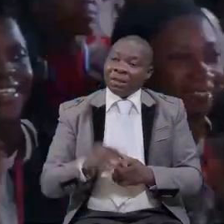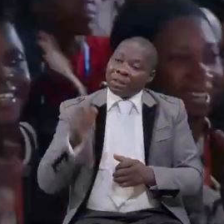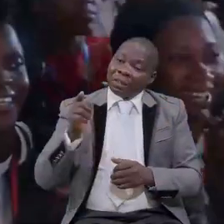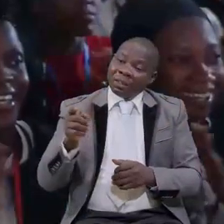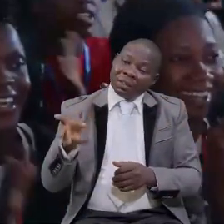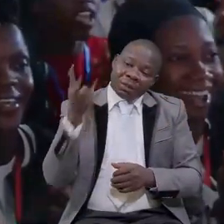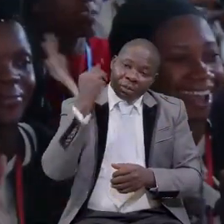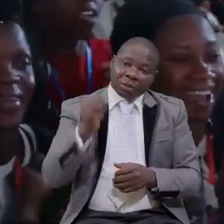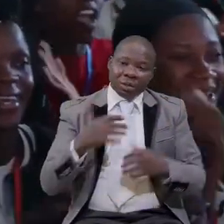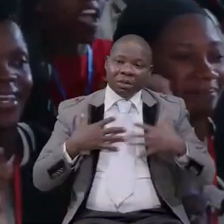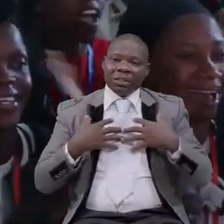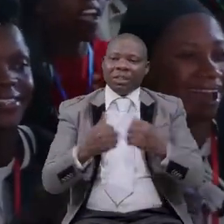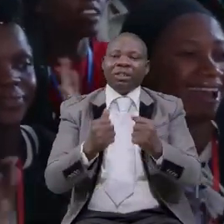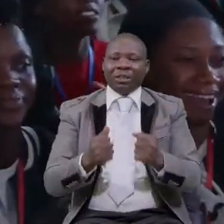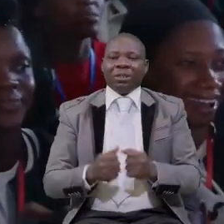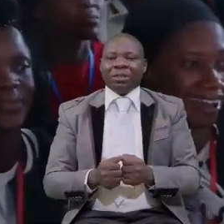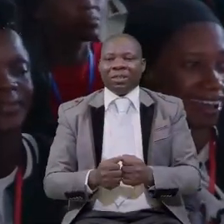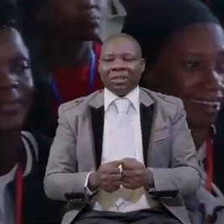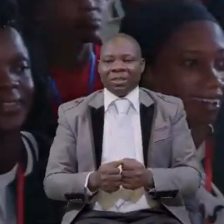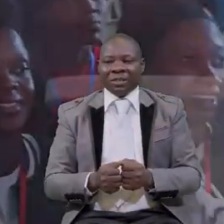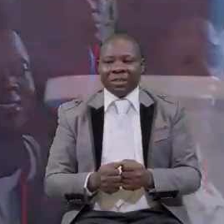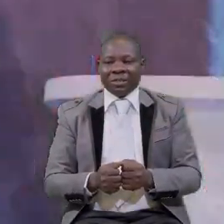Il a été guéri.